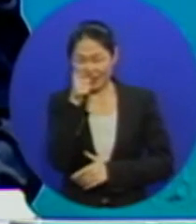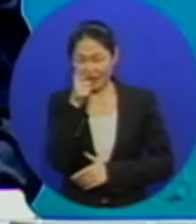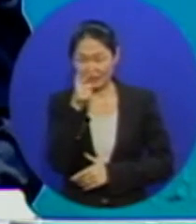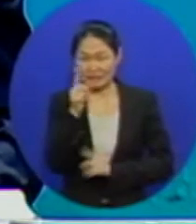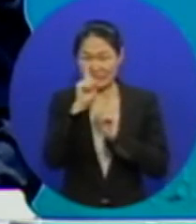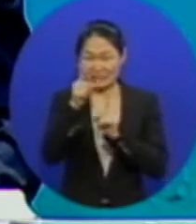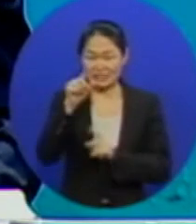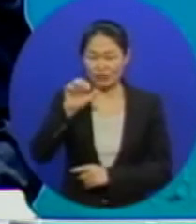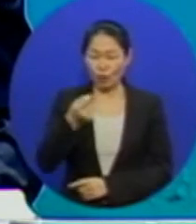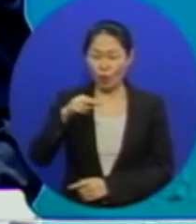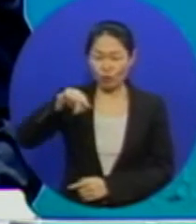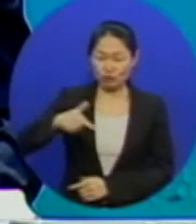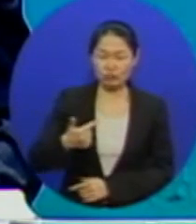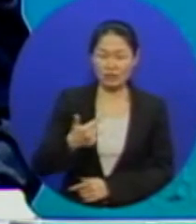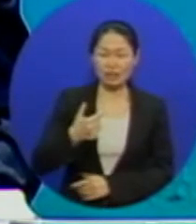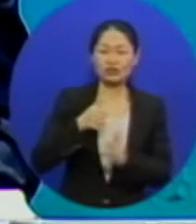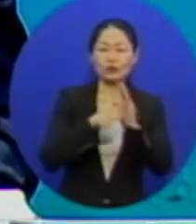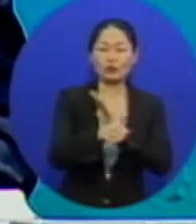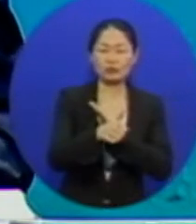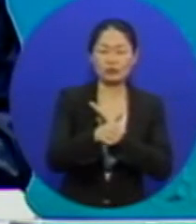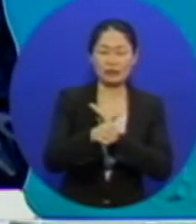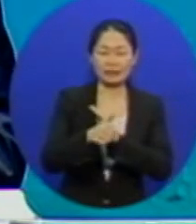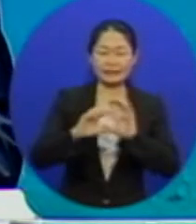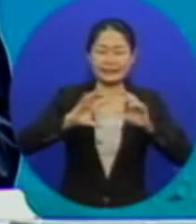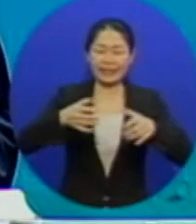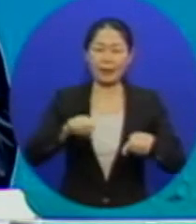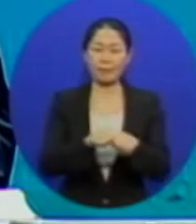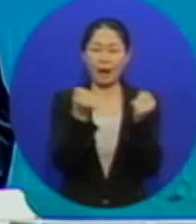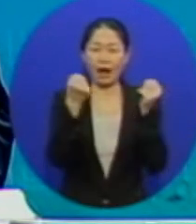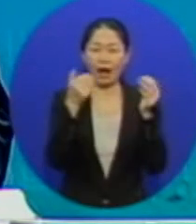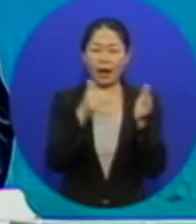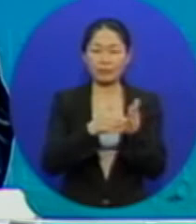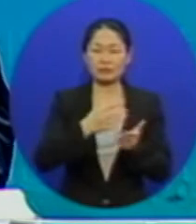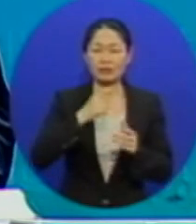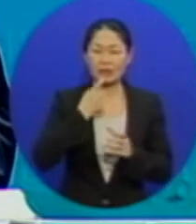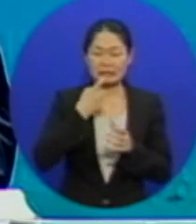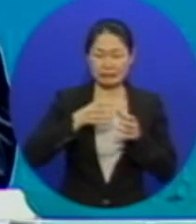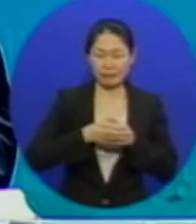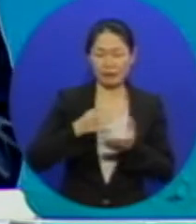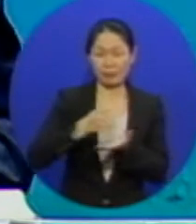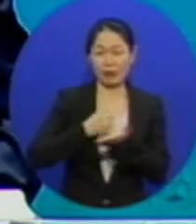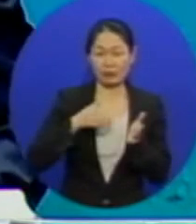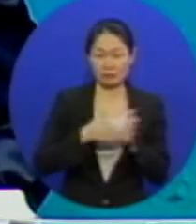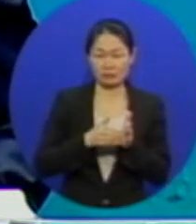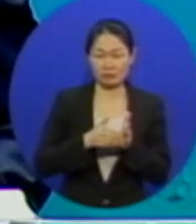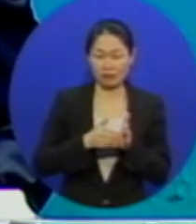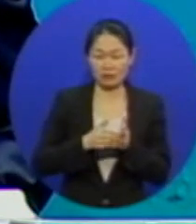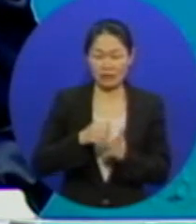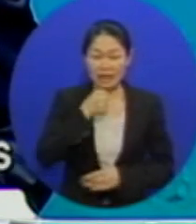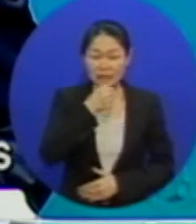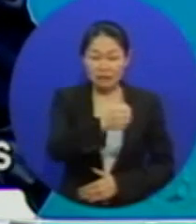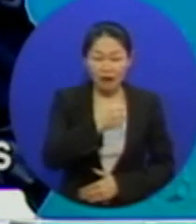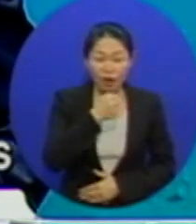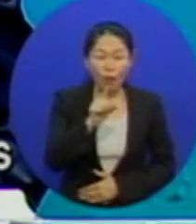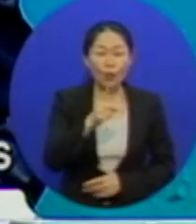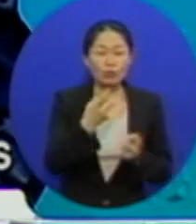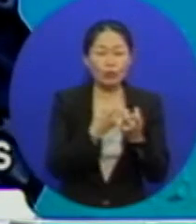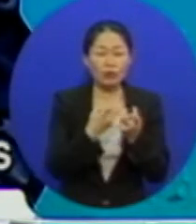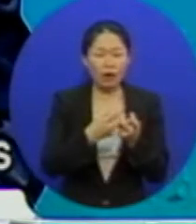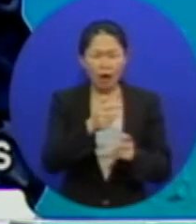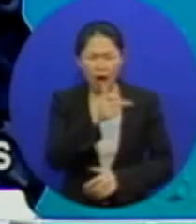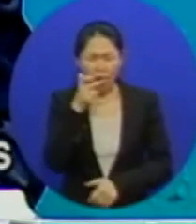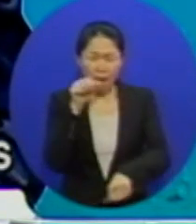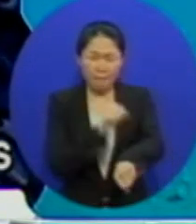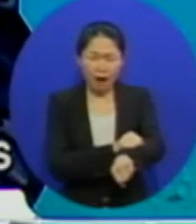선수가 금메달을 땄습니다 기자들이 어떻게 그렇게 총을 잘 썼느냐 하고